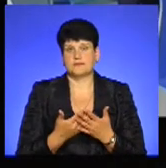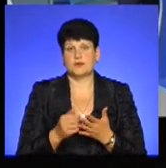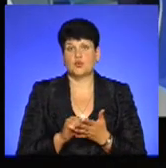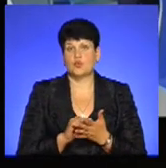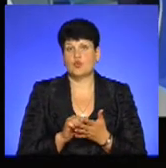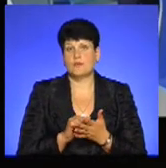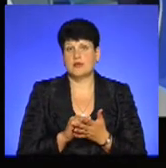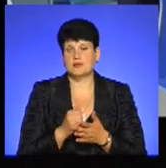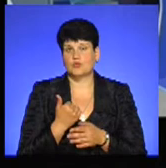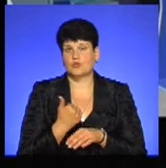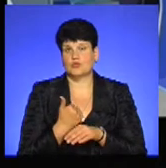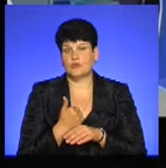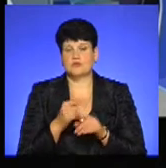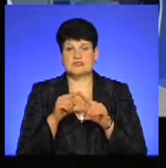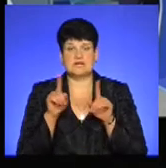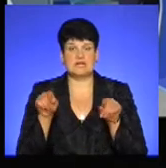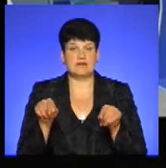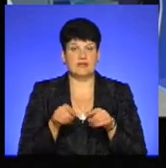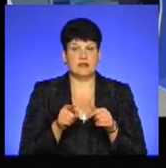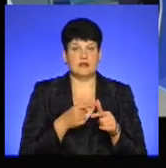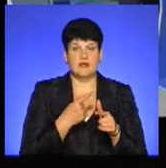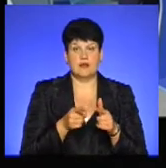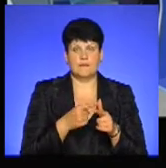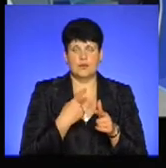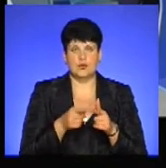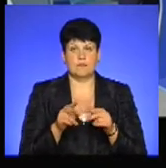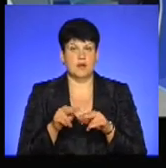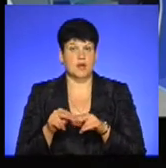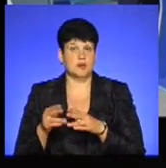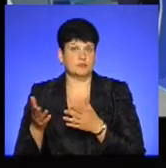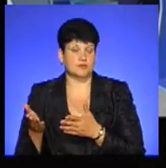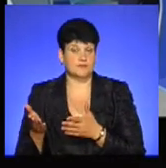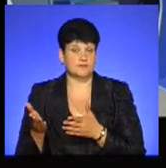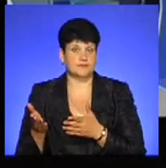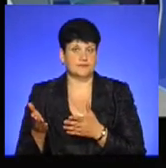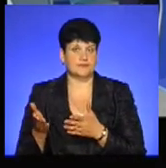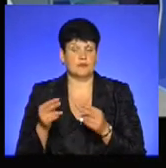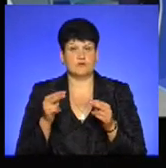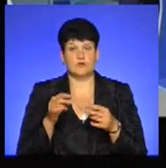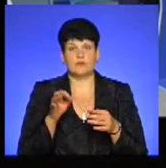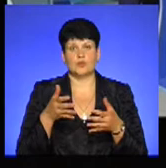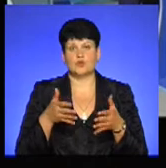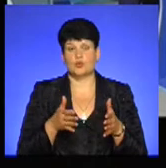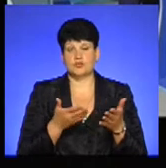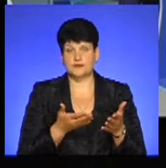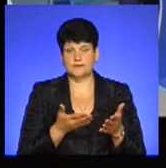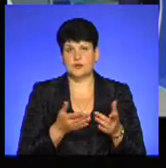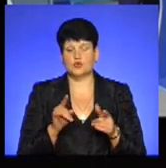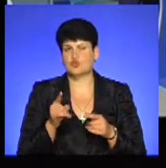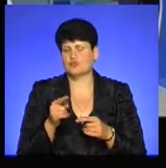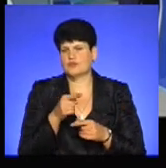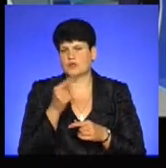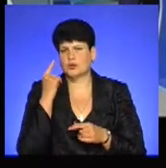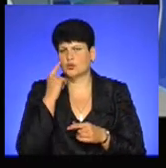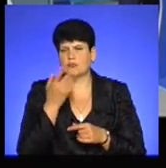документа основного, це або сертифіката, або паспортного документа, чи свідоцтва про народження. Чомусь вони думали,